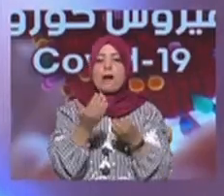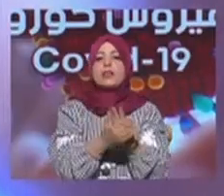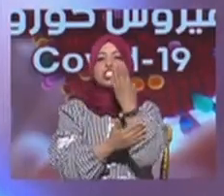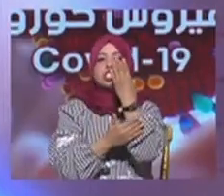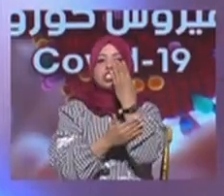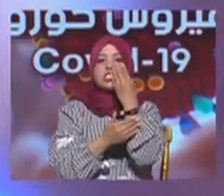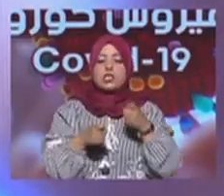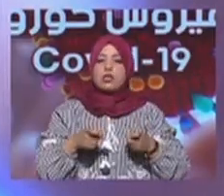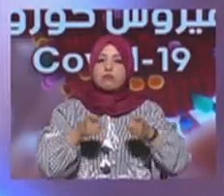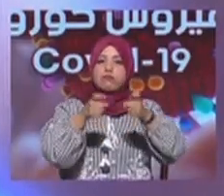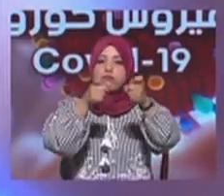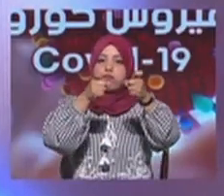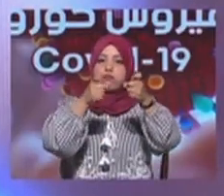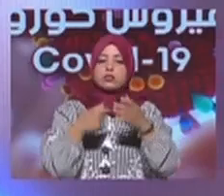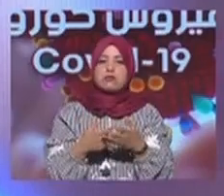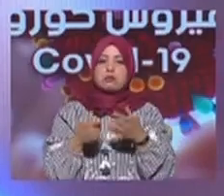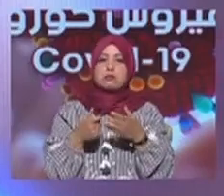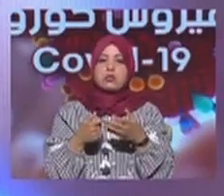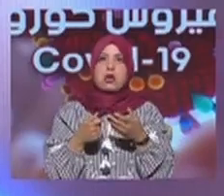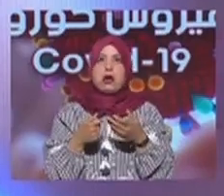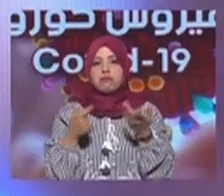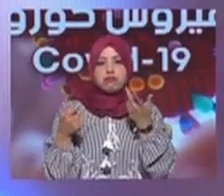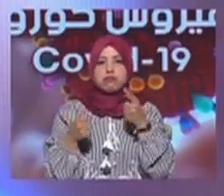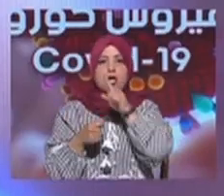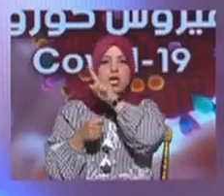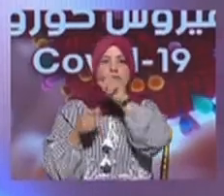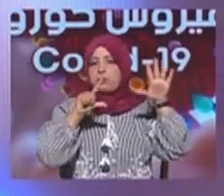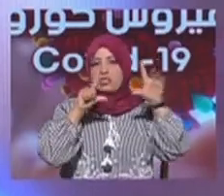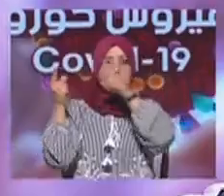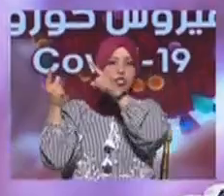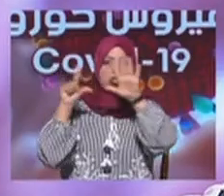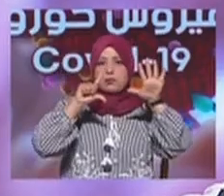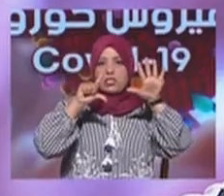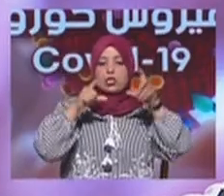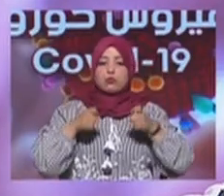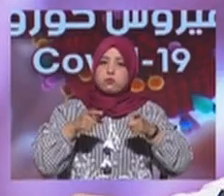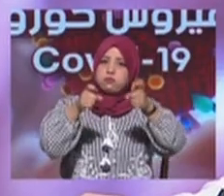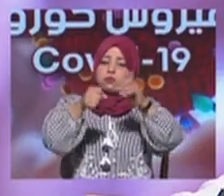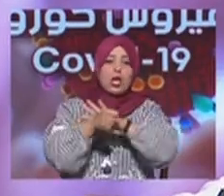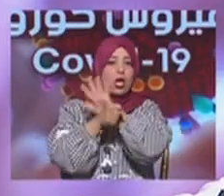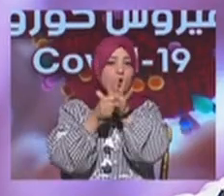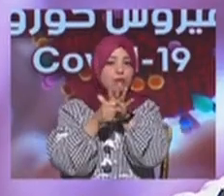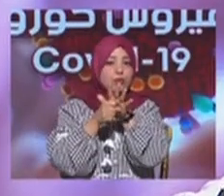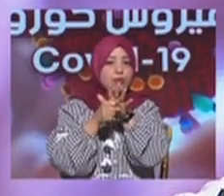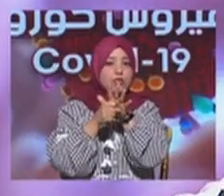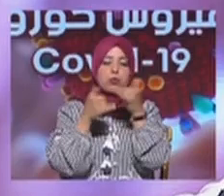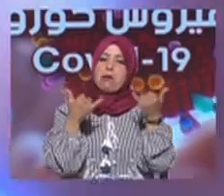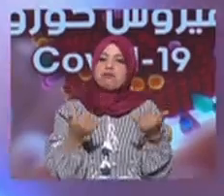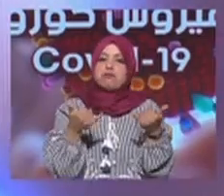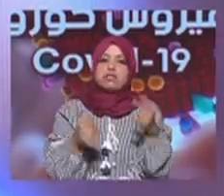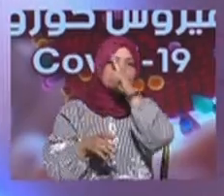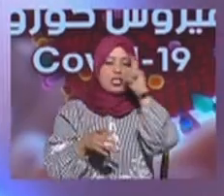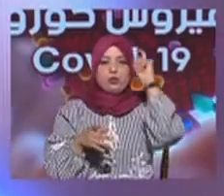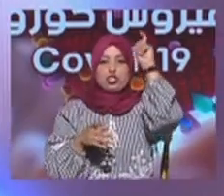في 17 ما بين 9 و 17 ساعه. 4 فيروس. معناها رابيدمون اكزاكتلي. فاش يستناو باش يجيبوه؟ ان شاء الله ان شاء